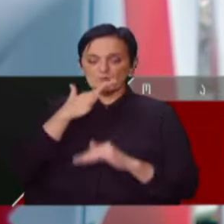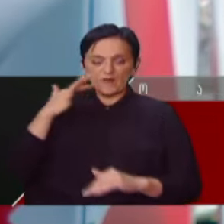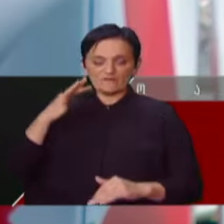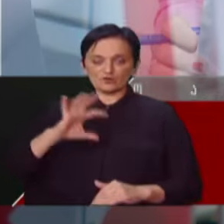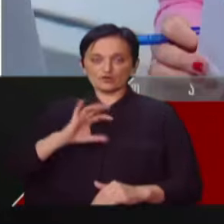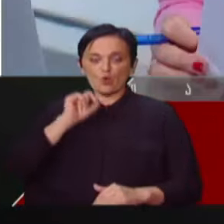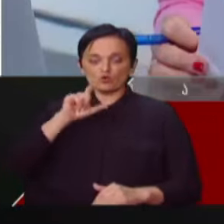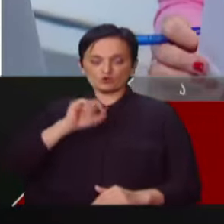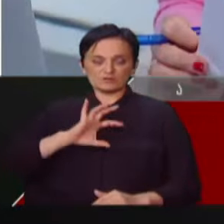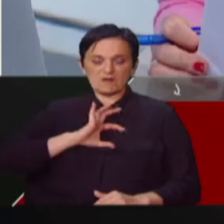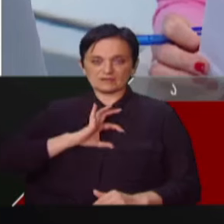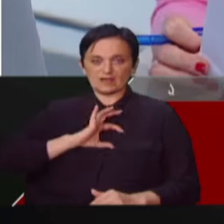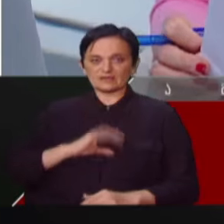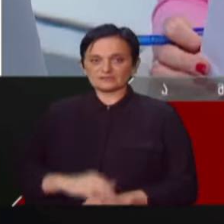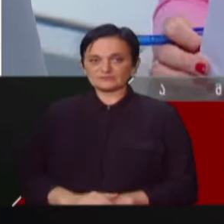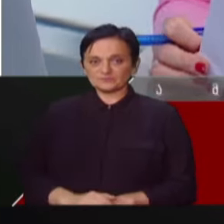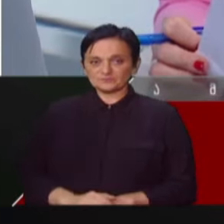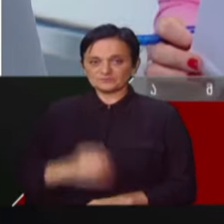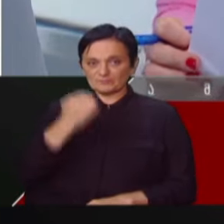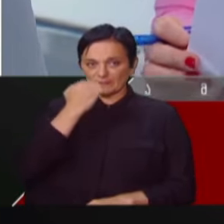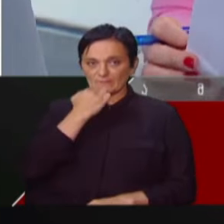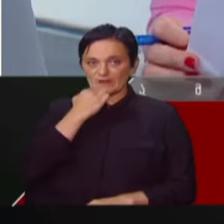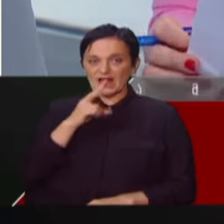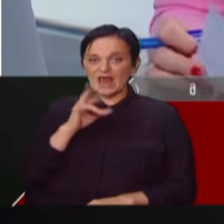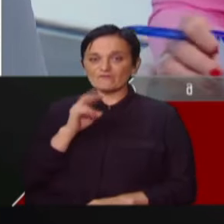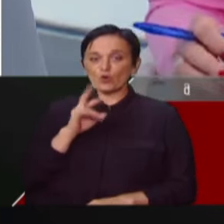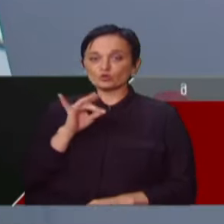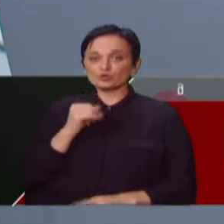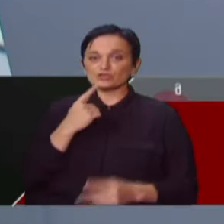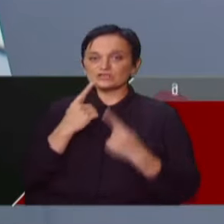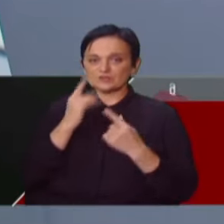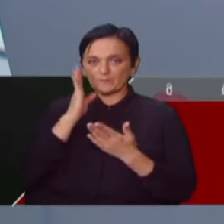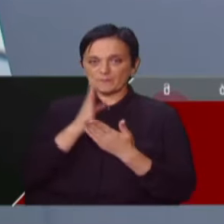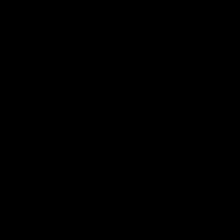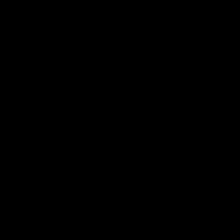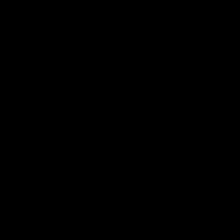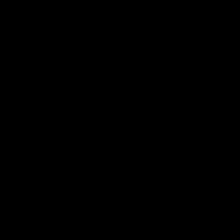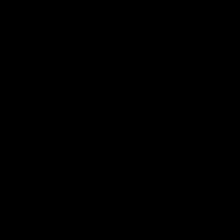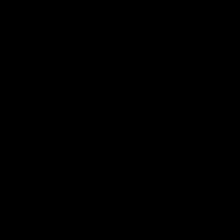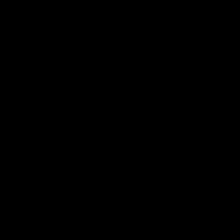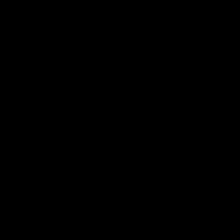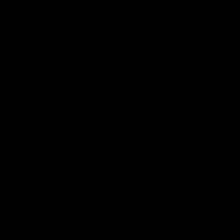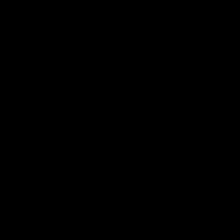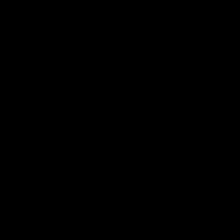მედალი. მადლობა, ლევან გუდუშაური საუბრობდა პირდაპირ ეთერში.